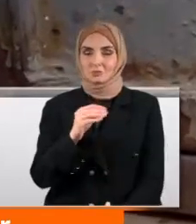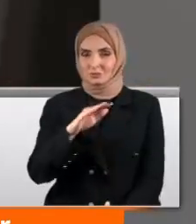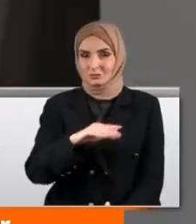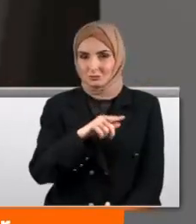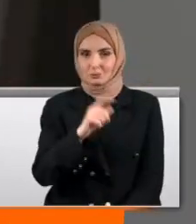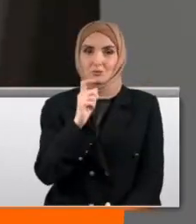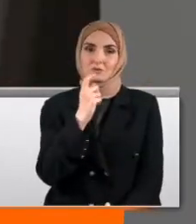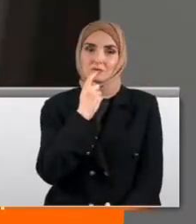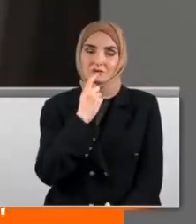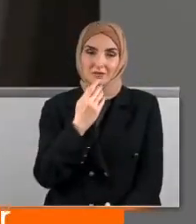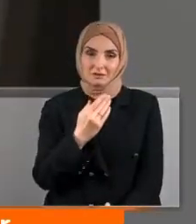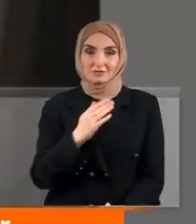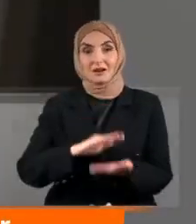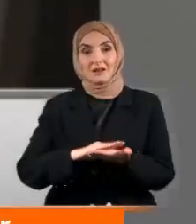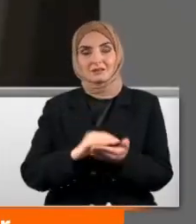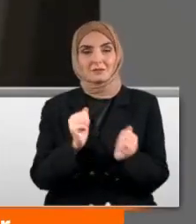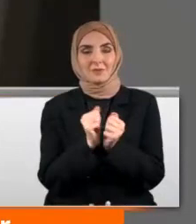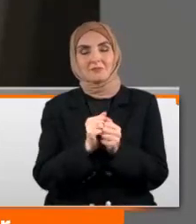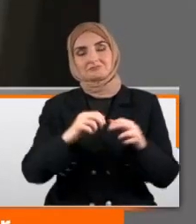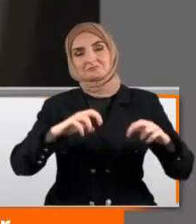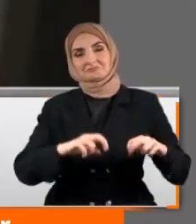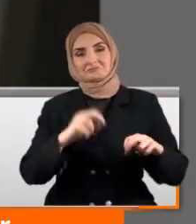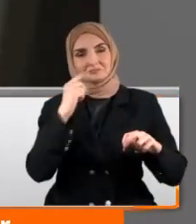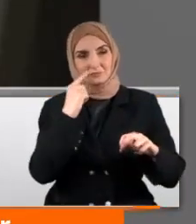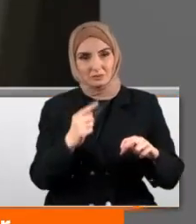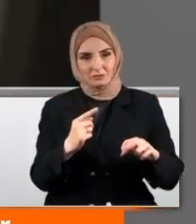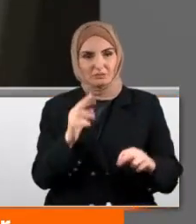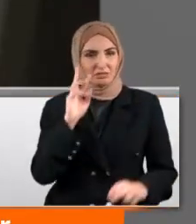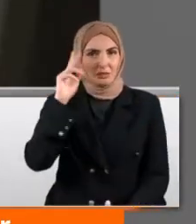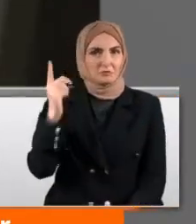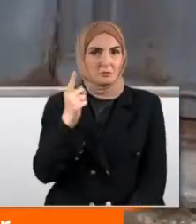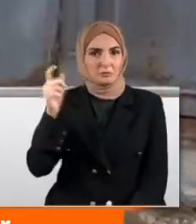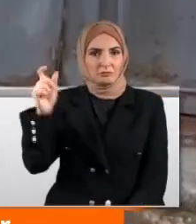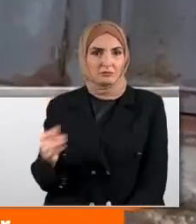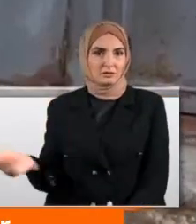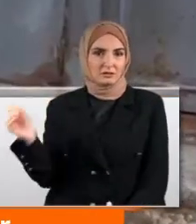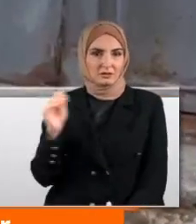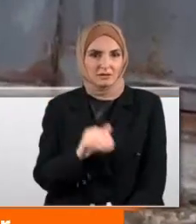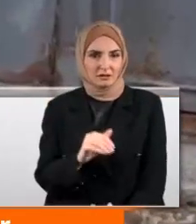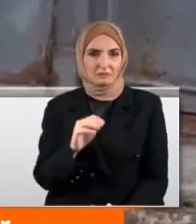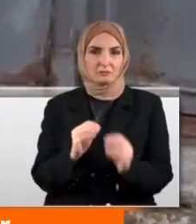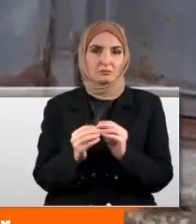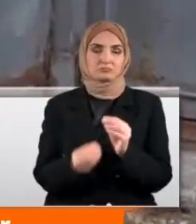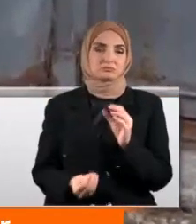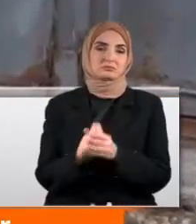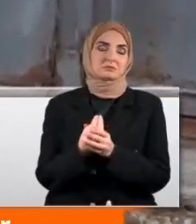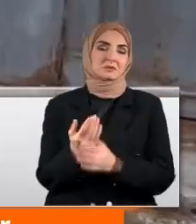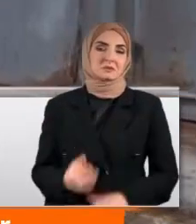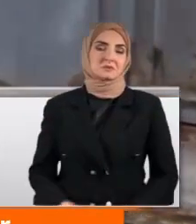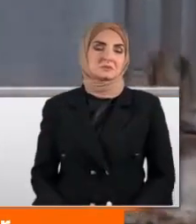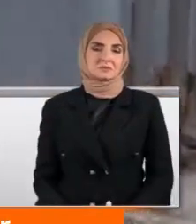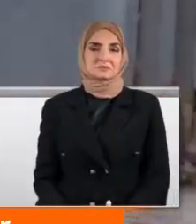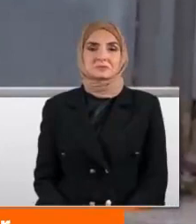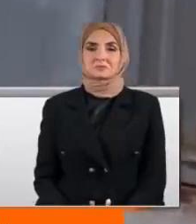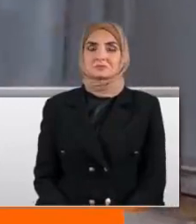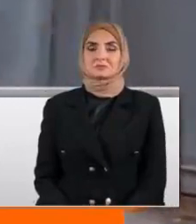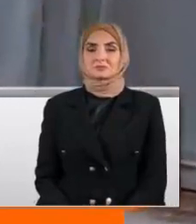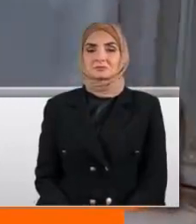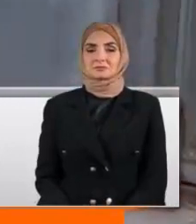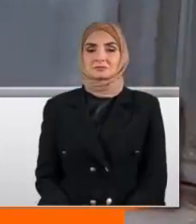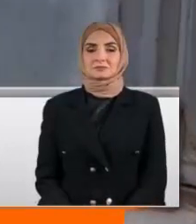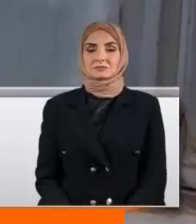yaşında. Arkadaşıyla otururken hiç tanımadığı biri ona kabusu yaşattı. Bana dedi ki, vay sen Trabzonlu musun dedi. Ben de